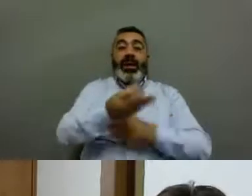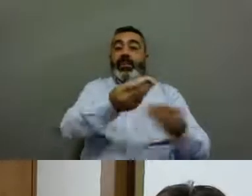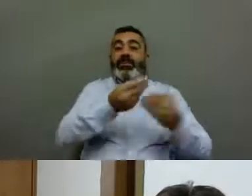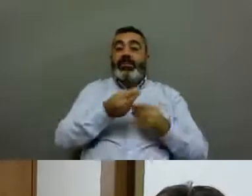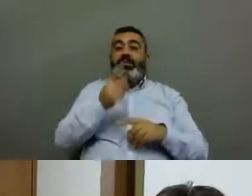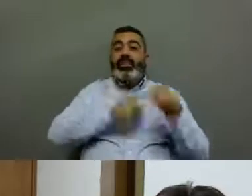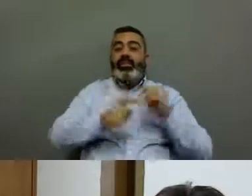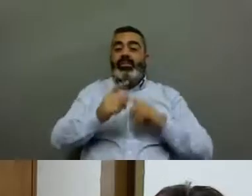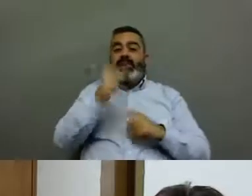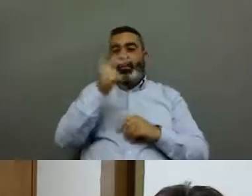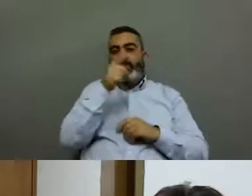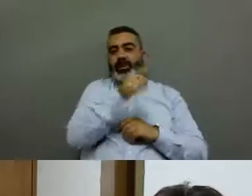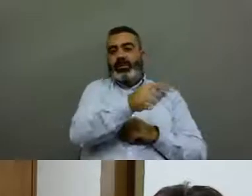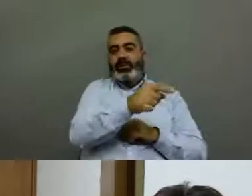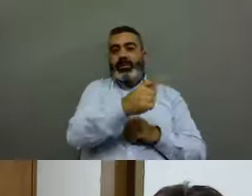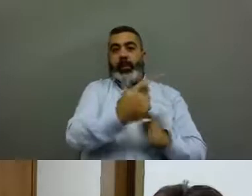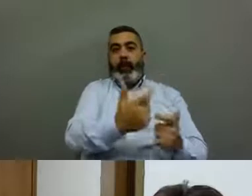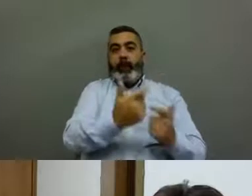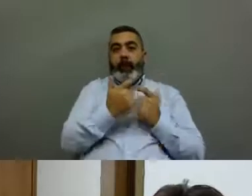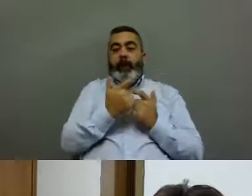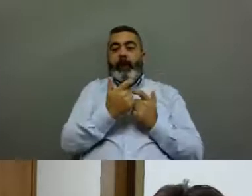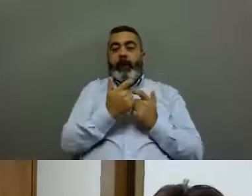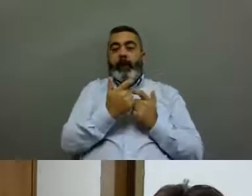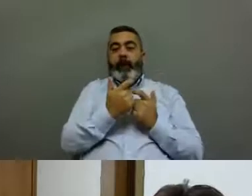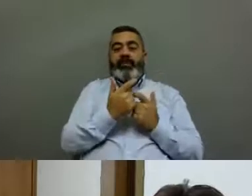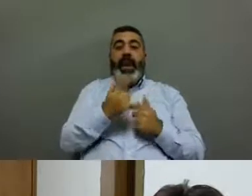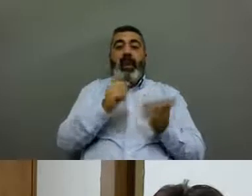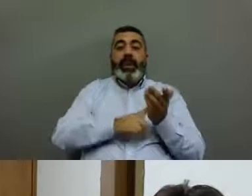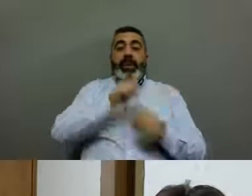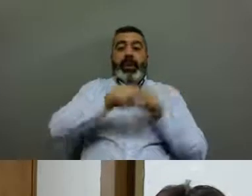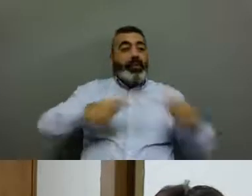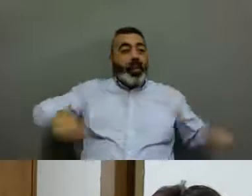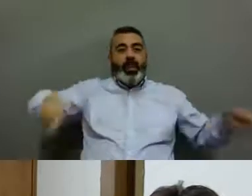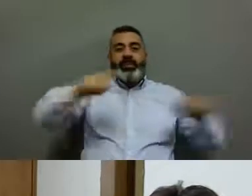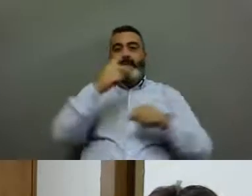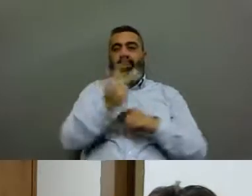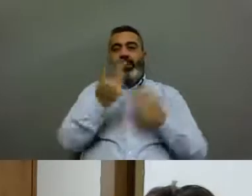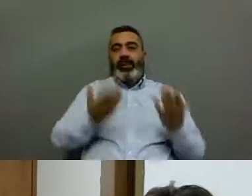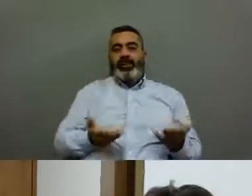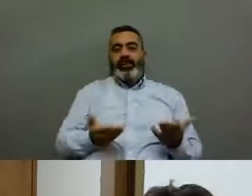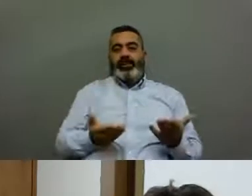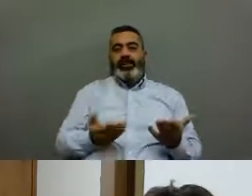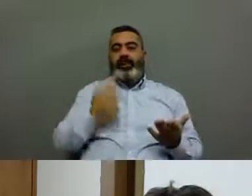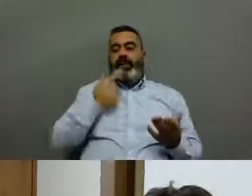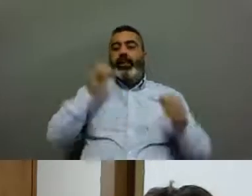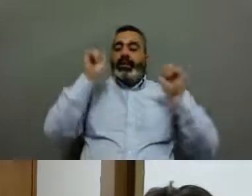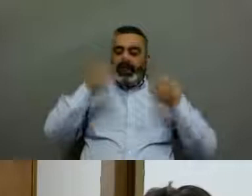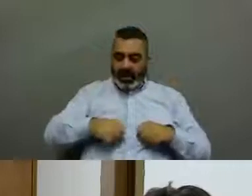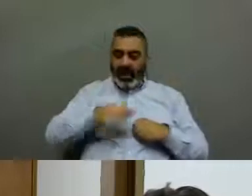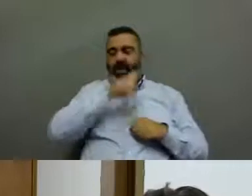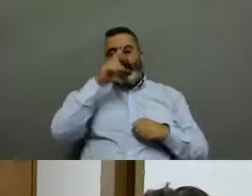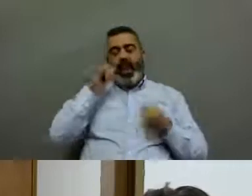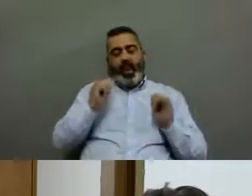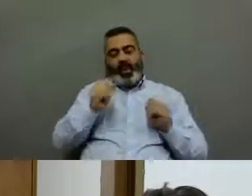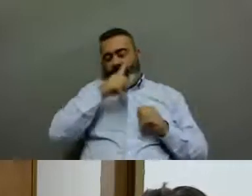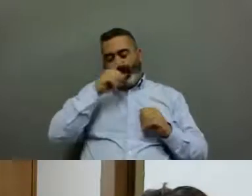Είμαστε εμείς και ο τρόπος σκέψης μας που πρέπει να αλλάξει. Οπότε νομίζω πως ναι, είναι πολύ δύσκολα ακόμη τα πράγματα. Δεν